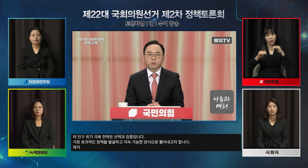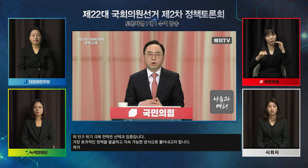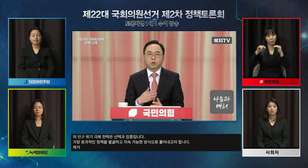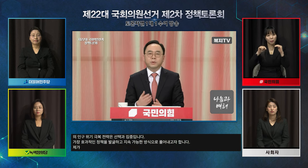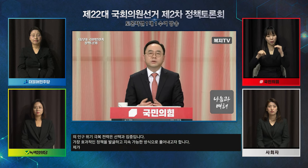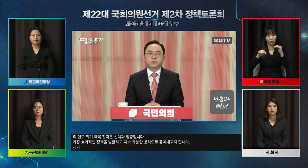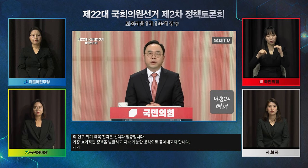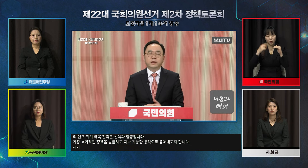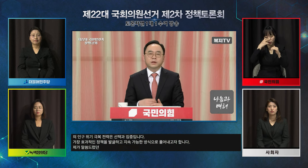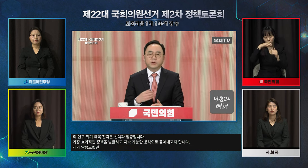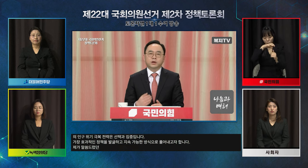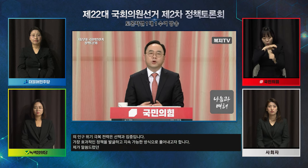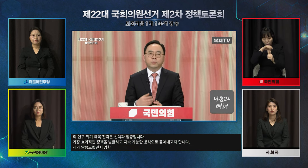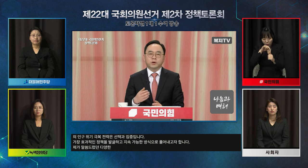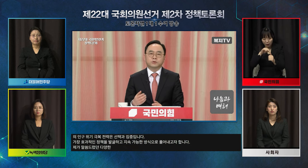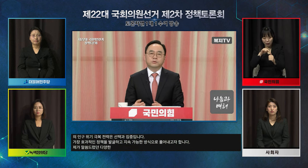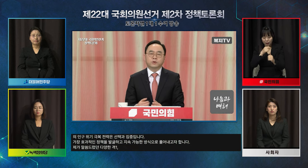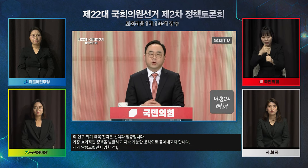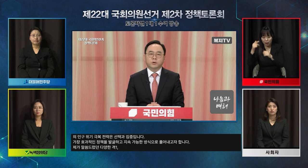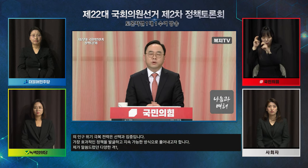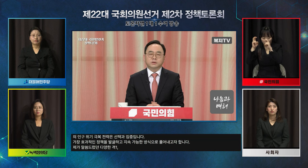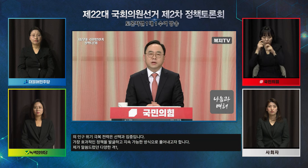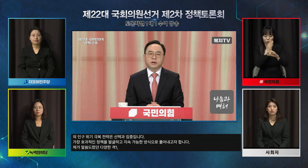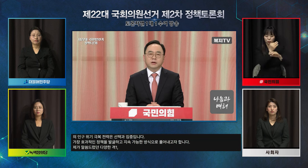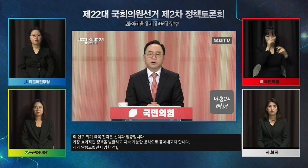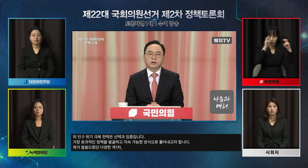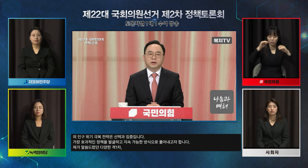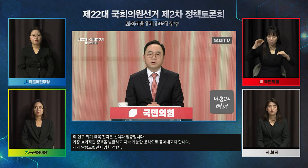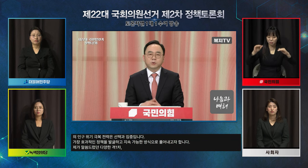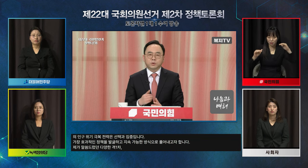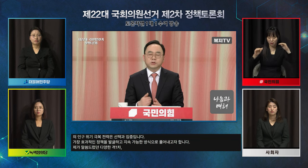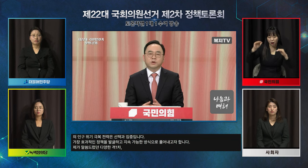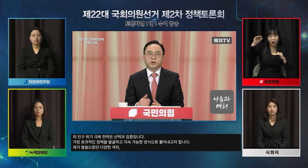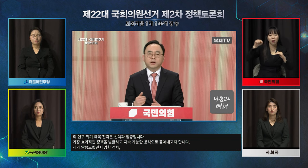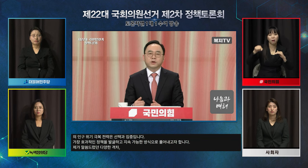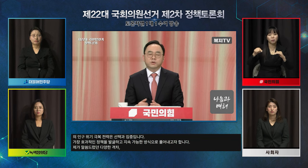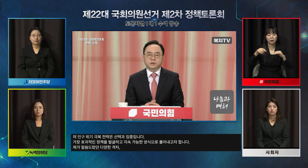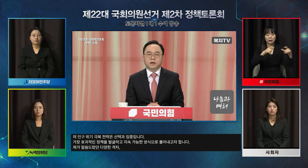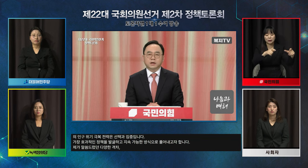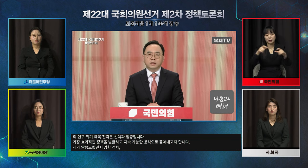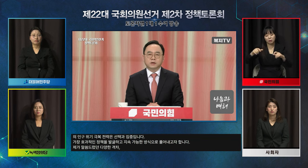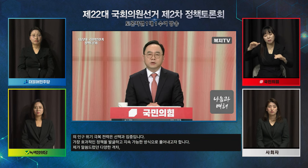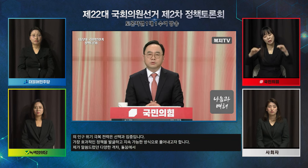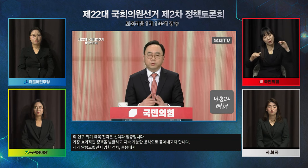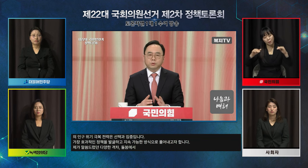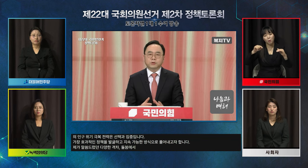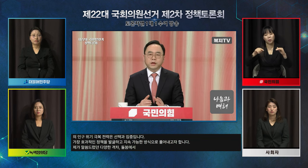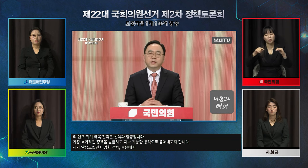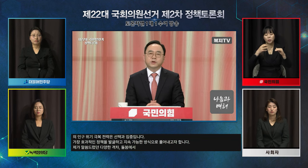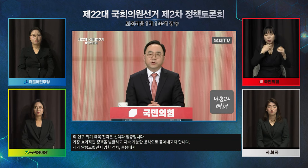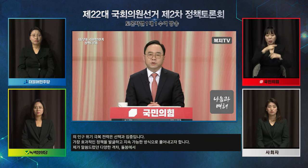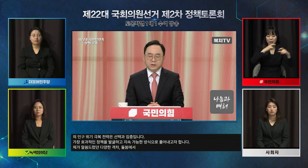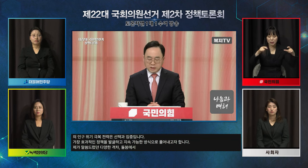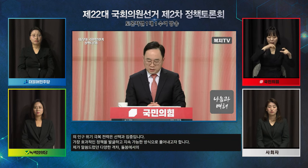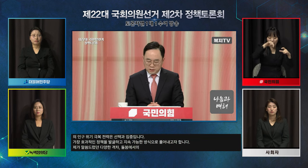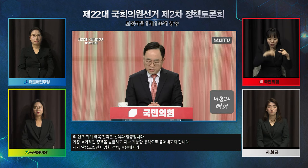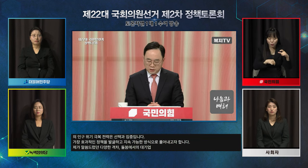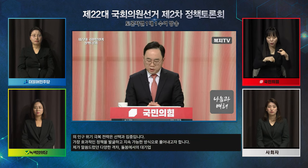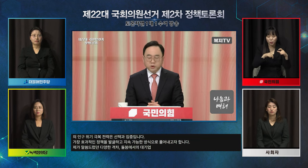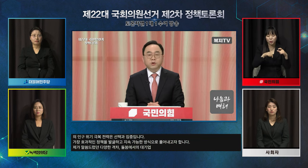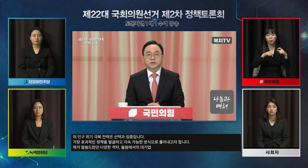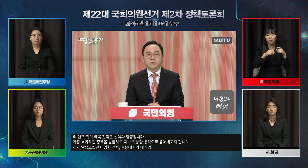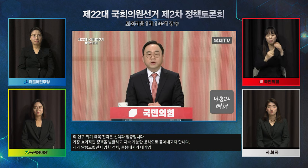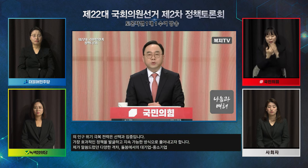돌봄에서의 대기업과 중소기의 격차 그리고 지역 간의 격차 수도권 내에서의 격차